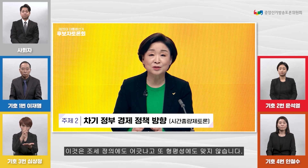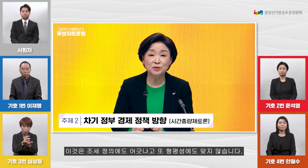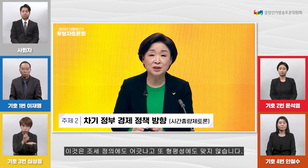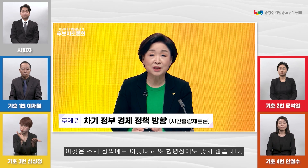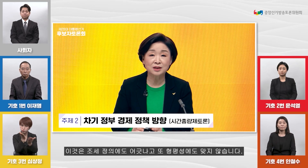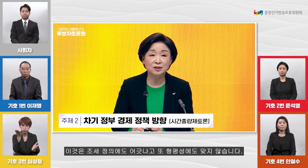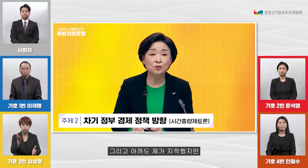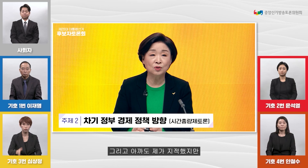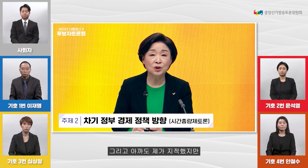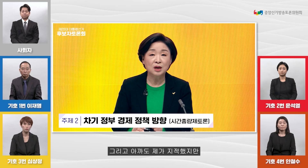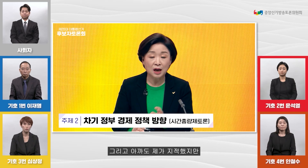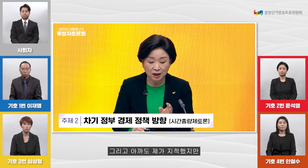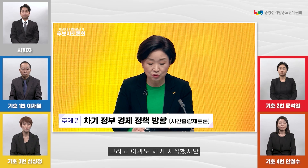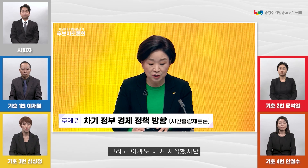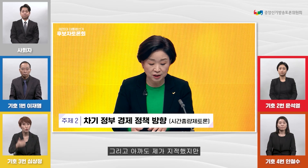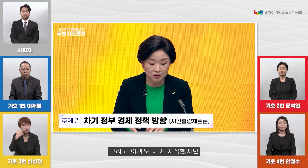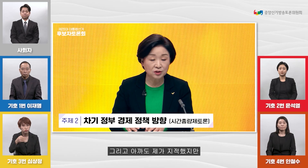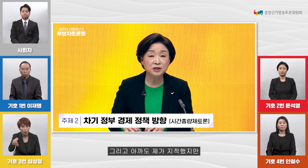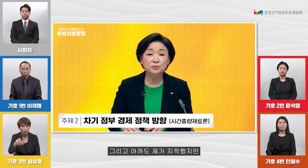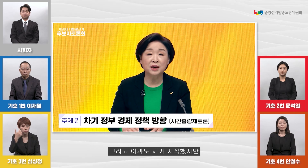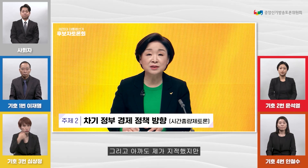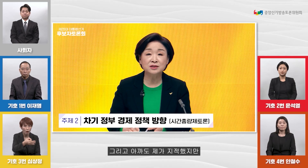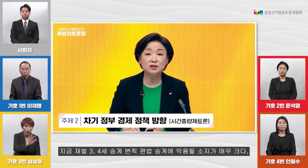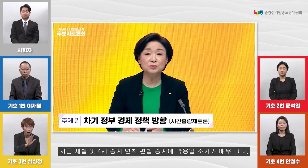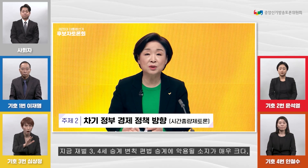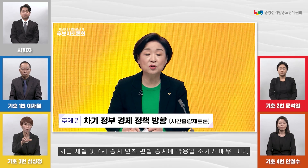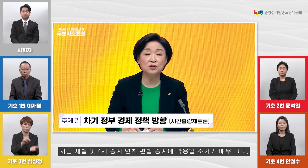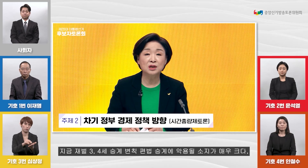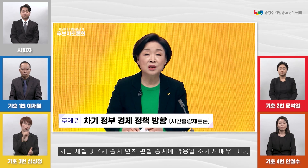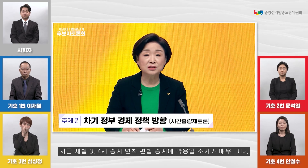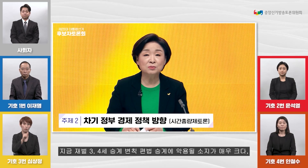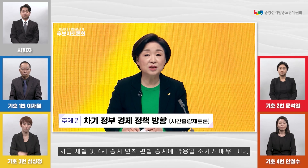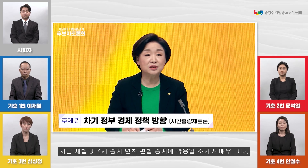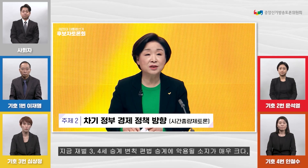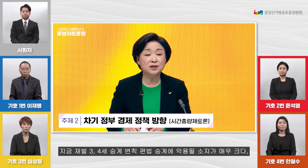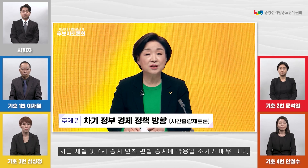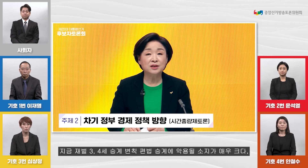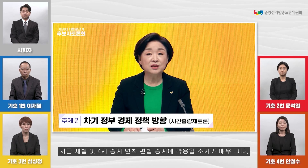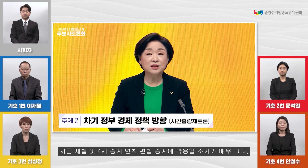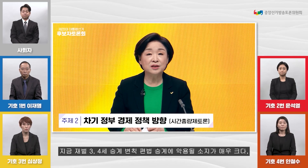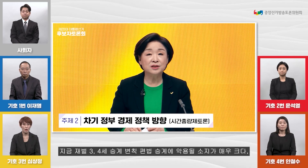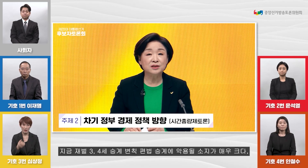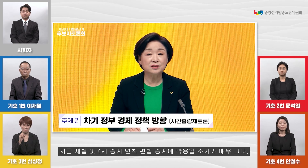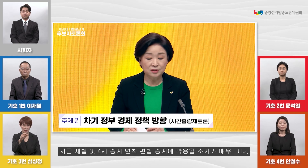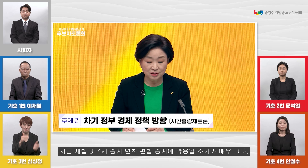맞지 않습니다. 그리고 아까도 제가 지적했지만 지금 재벌 3, 4세